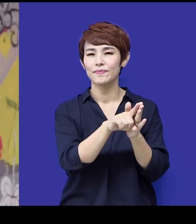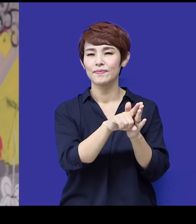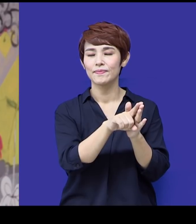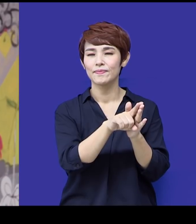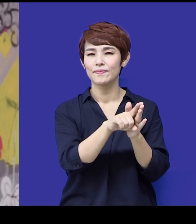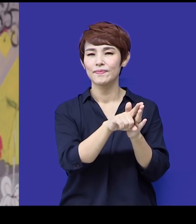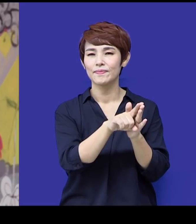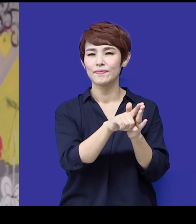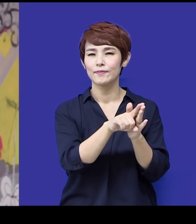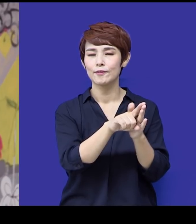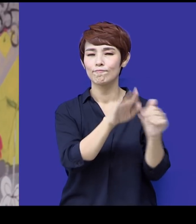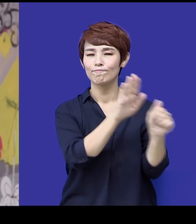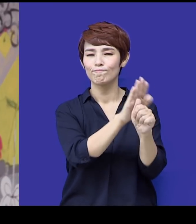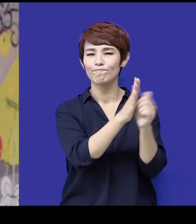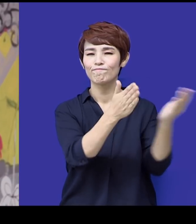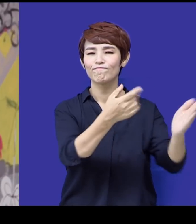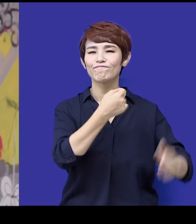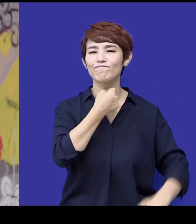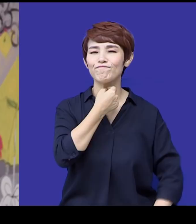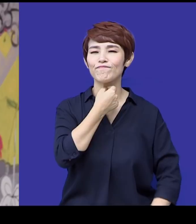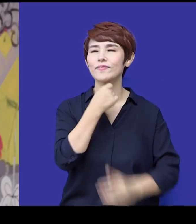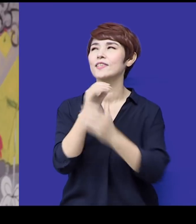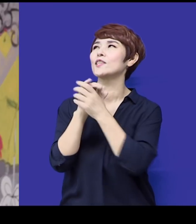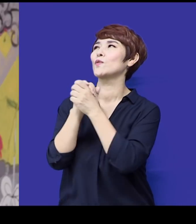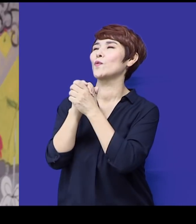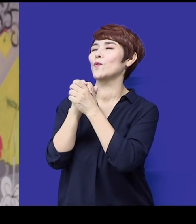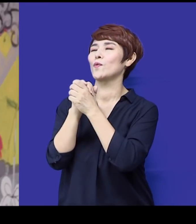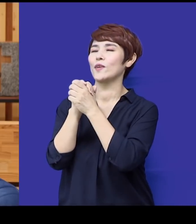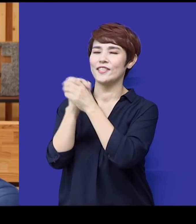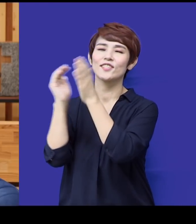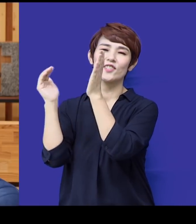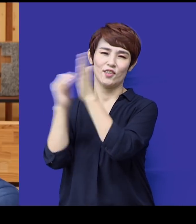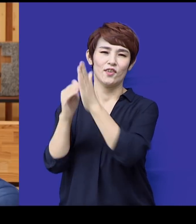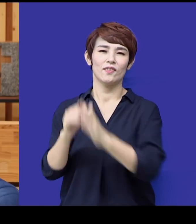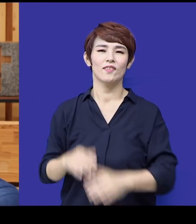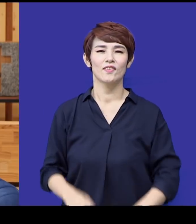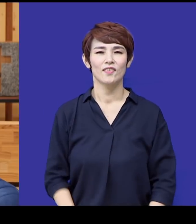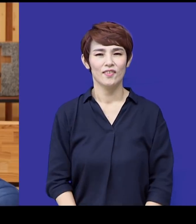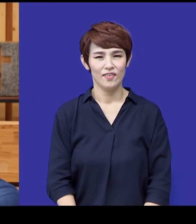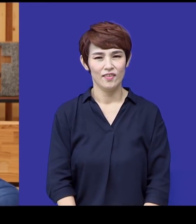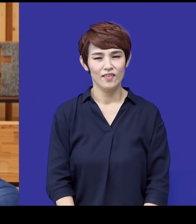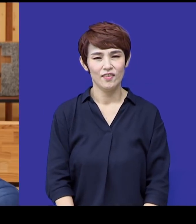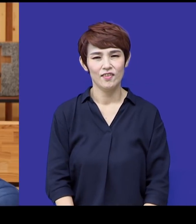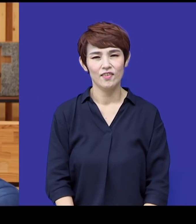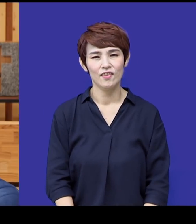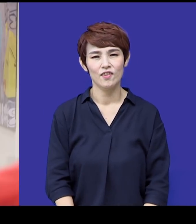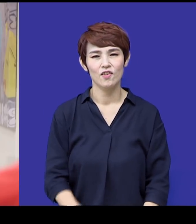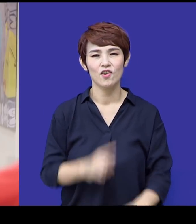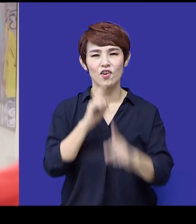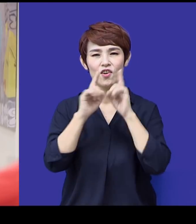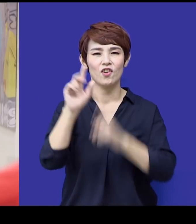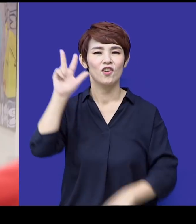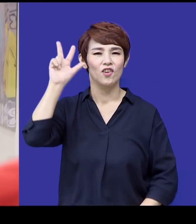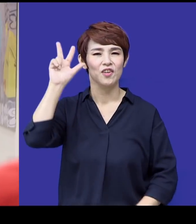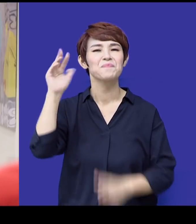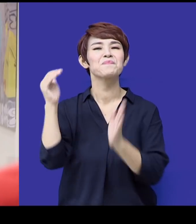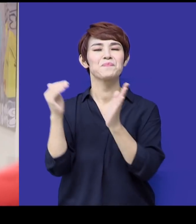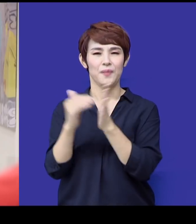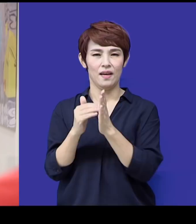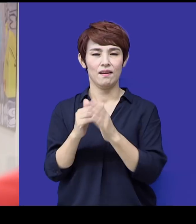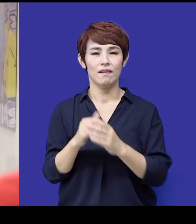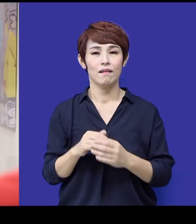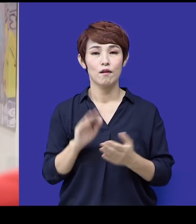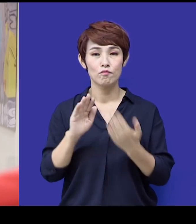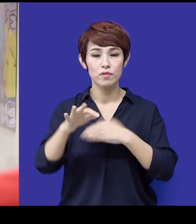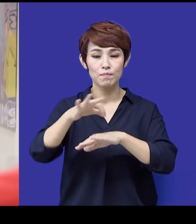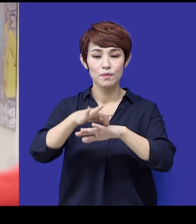좀 도움을 주겠습니다. 그리고선 얼떨결에 서원 기도를 한 적이 있었어요. 그리고 피부과는